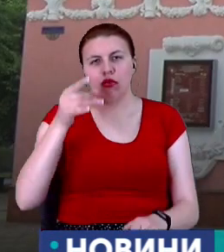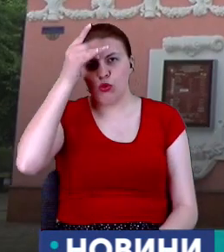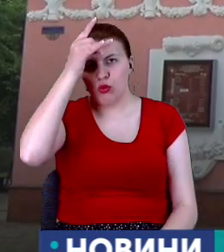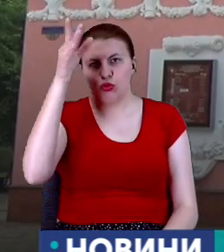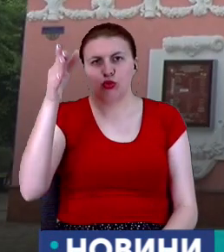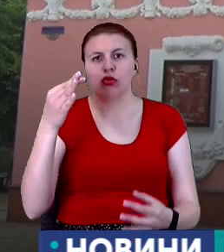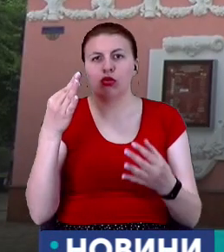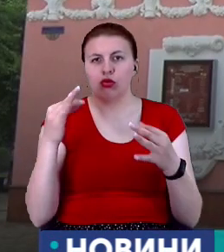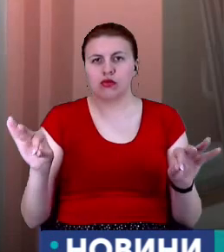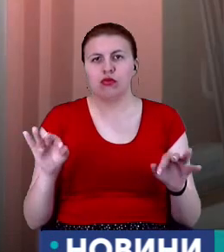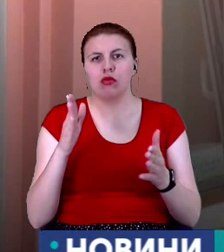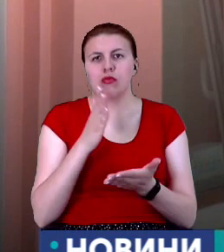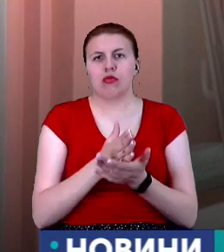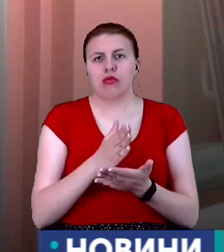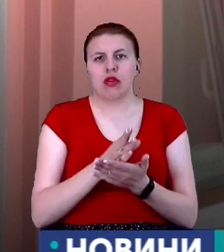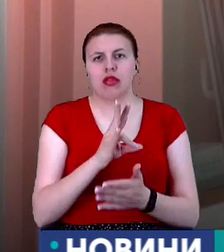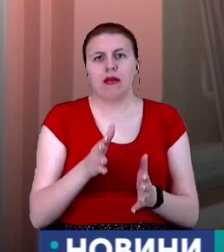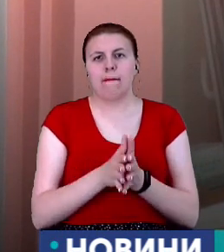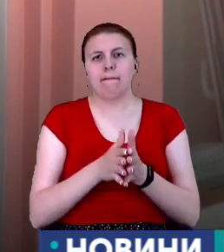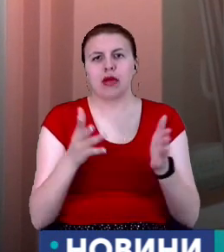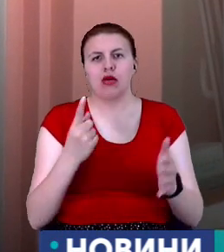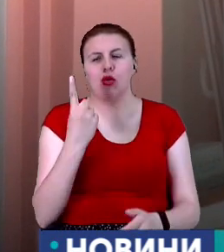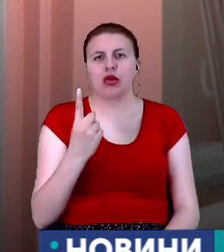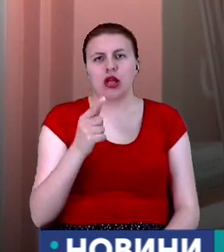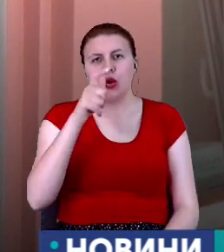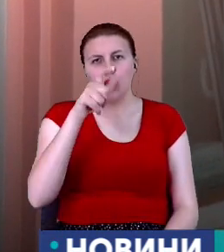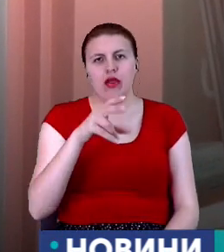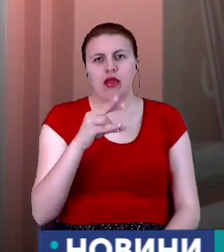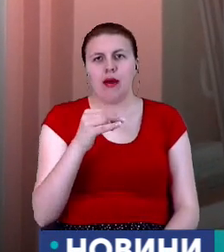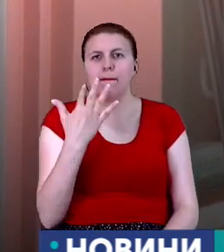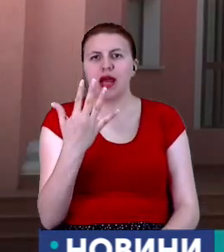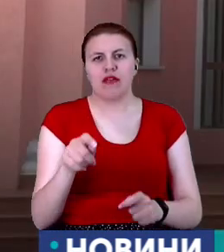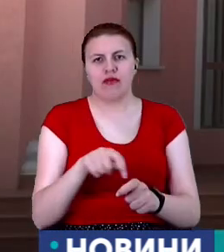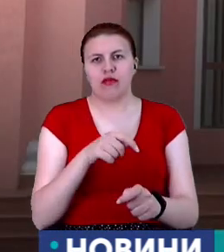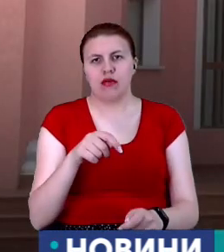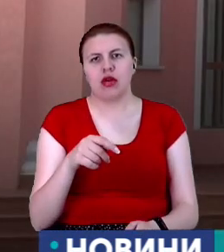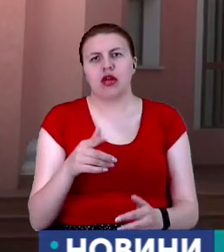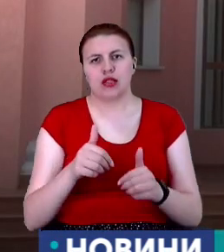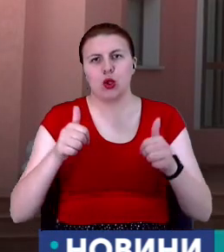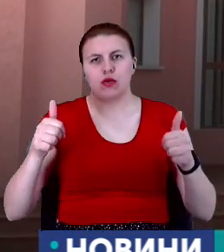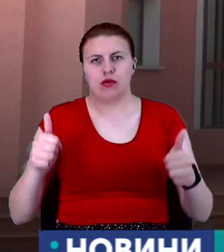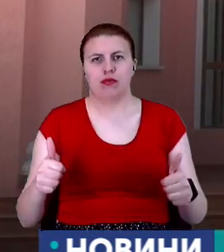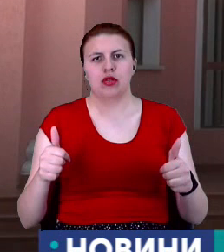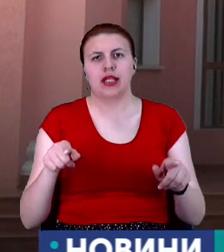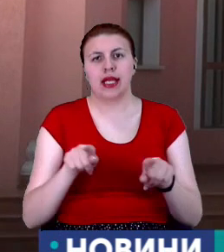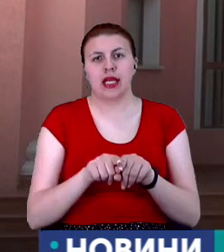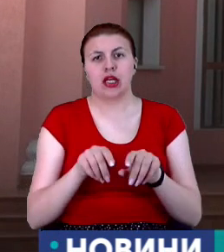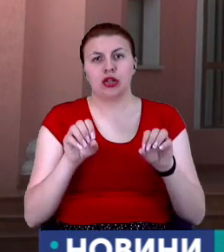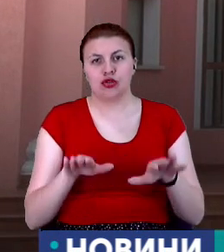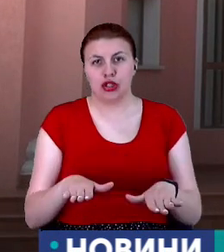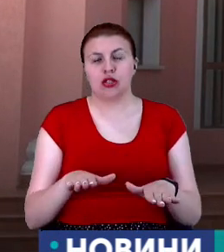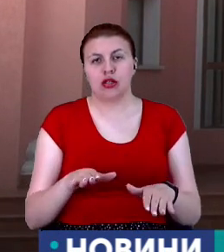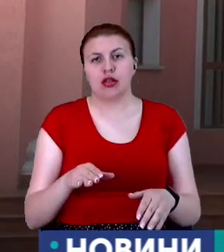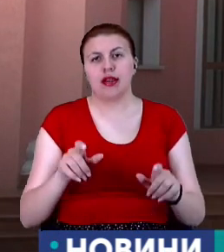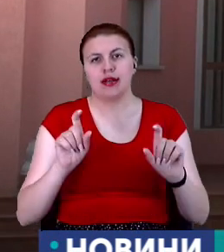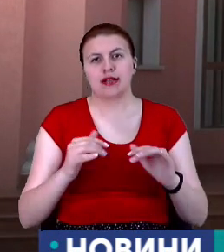перебувати не більше однієї людини на 5 квадратних метрах з дотриманням дистанції. Таке рішення ухвалили на засіданні регіональної